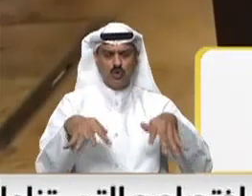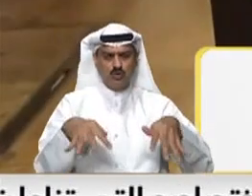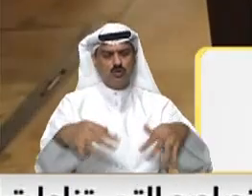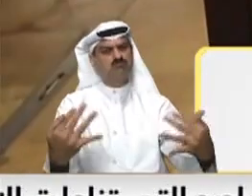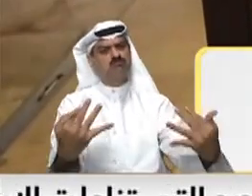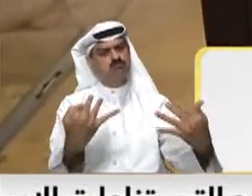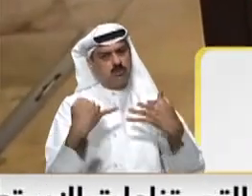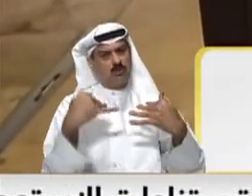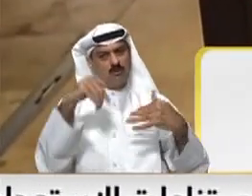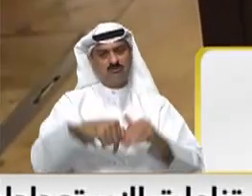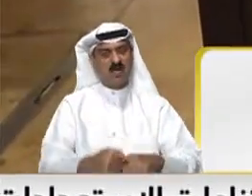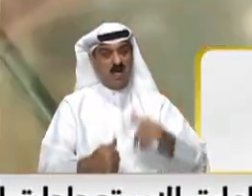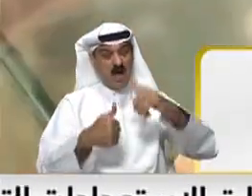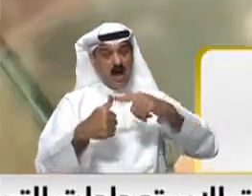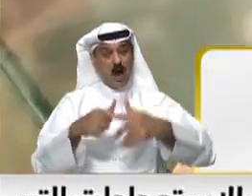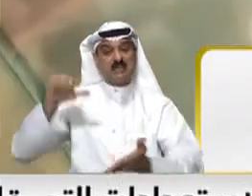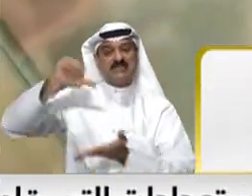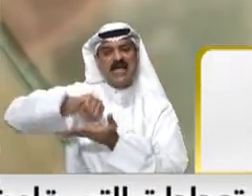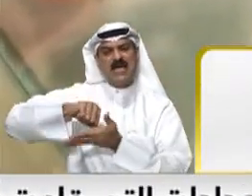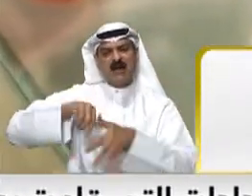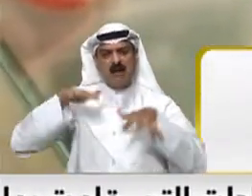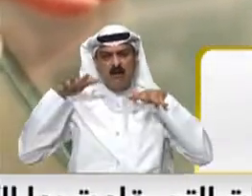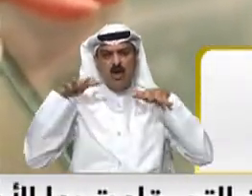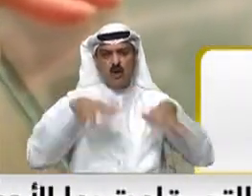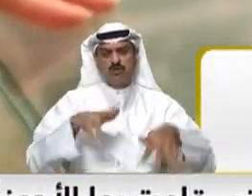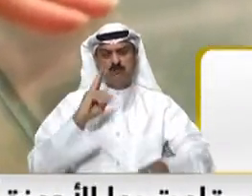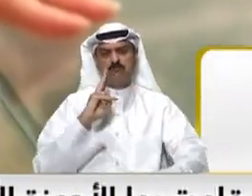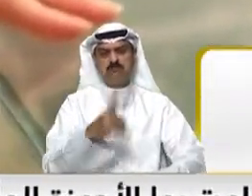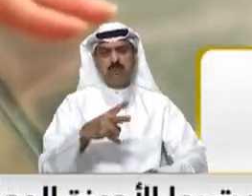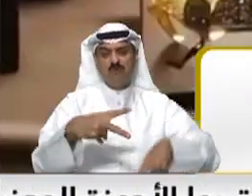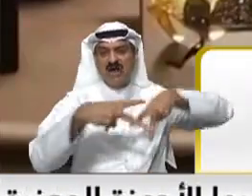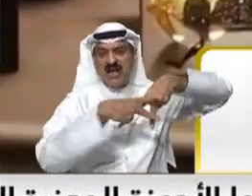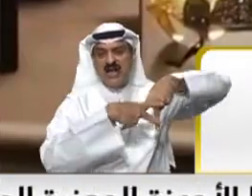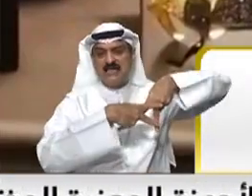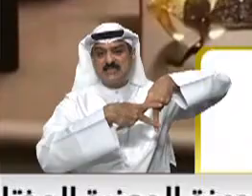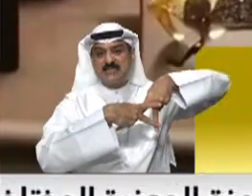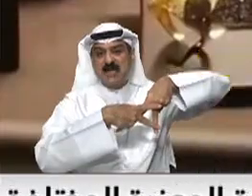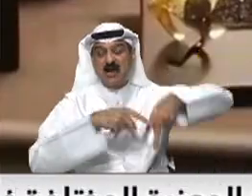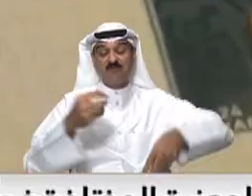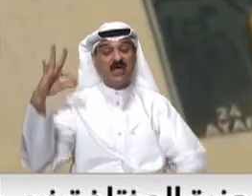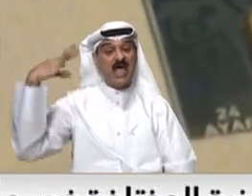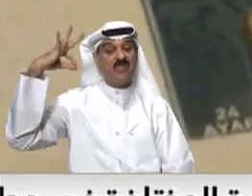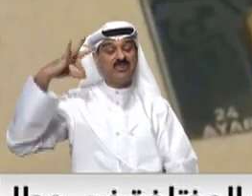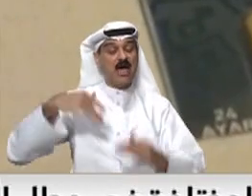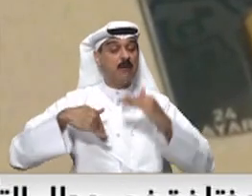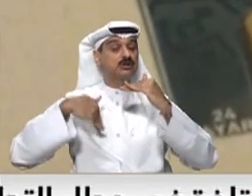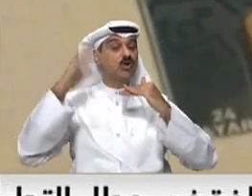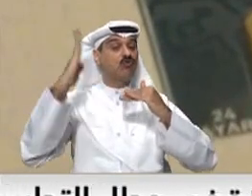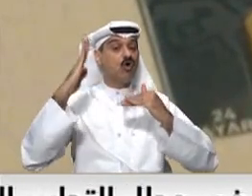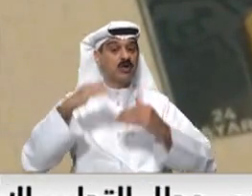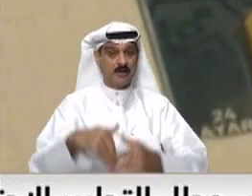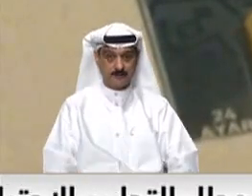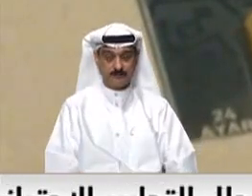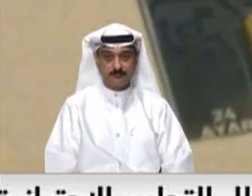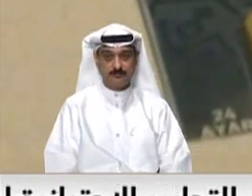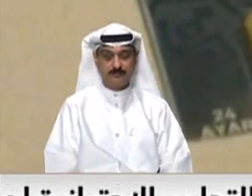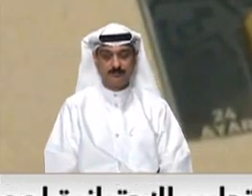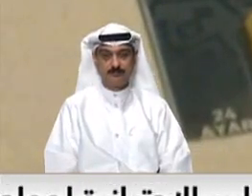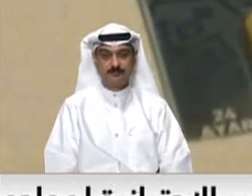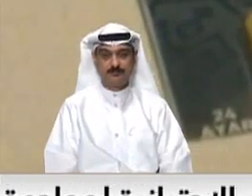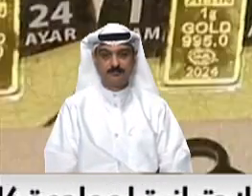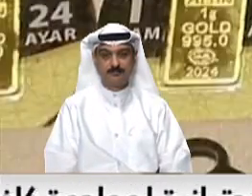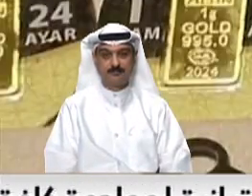بعد شن ايران هجمات ضد الاحتلال الاسرائيلي في وقت متاخر من يوم امس sa